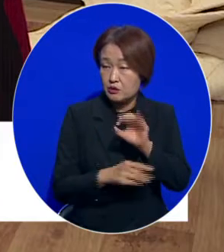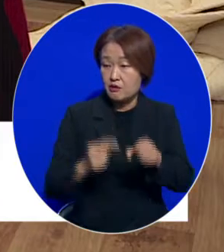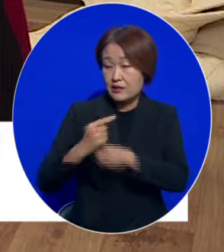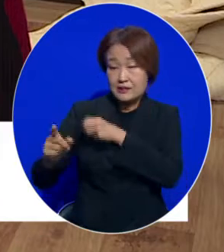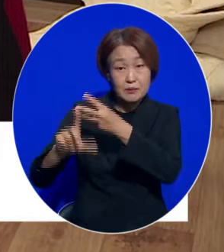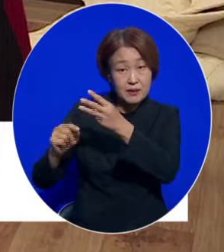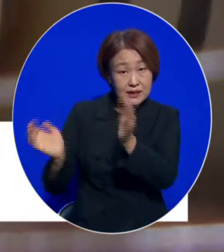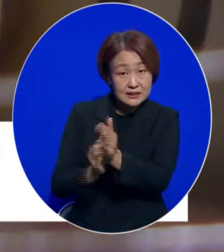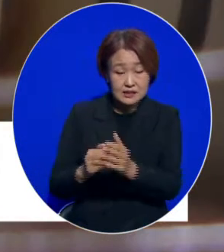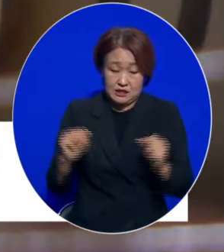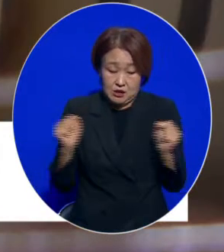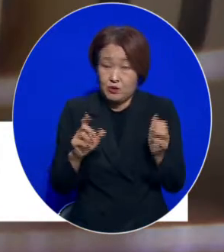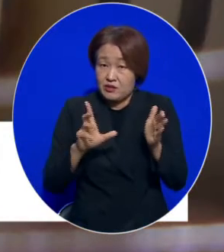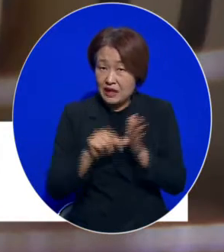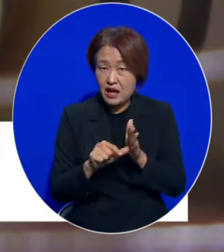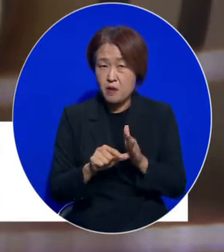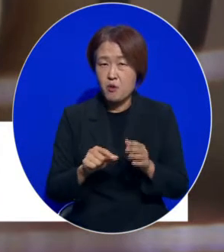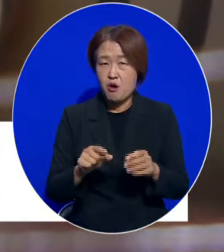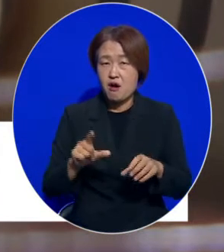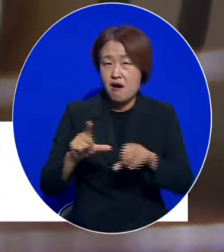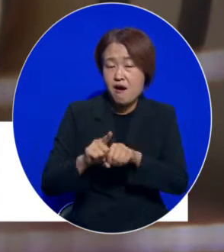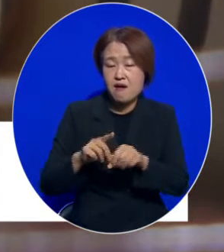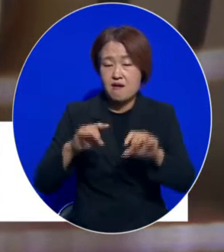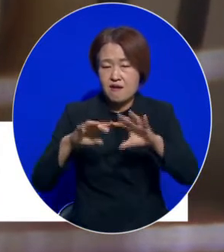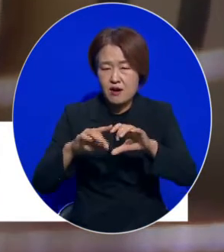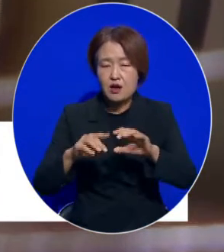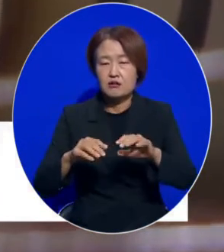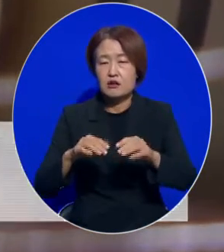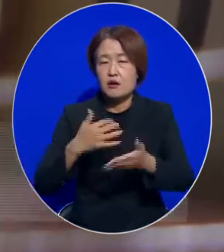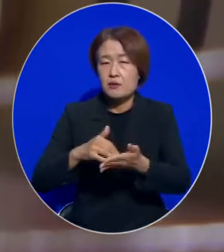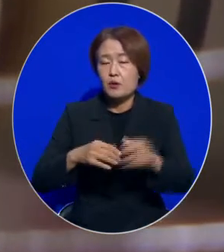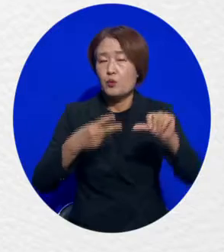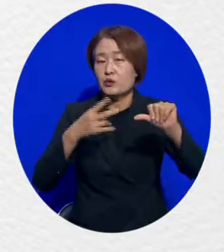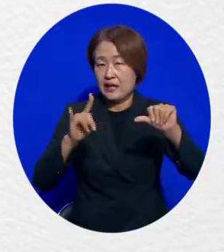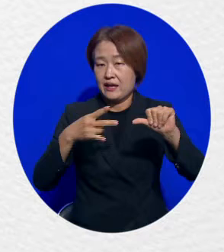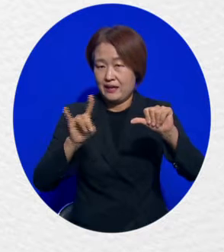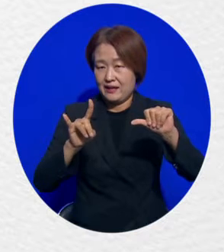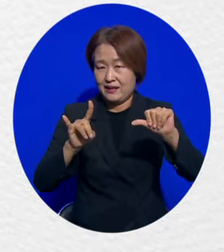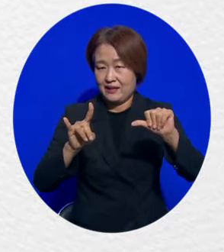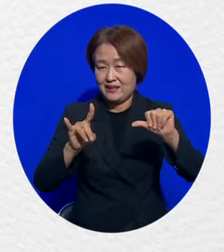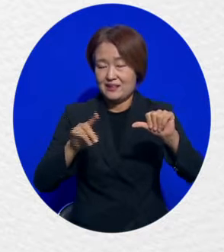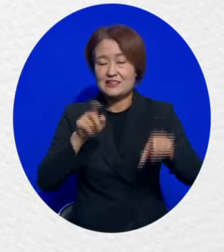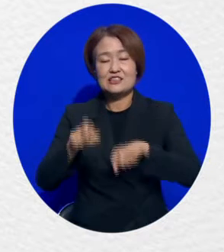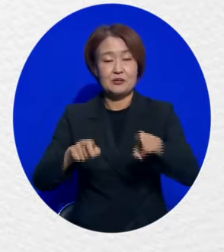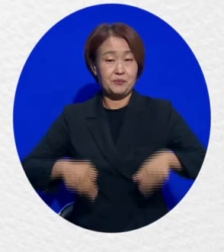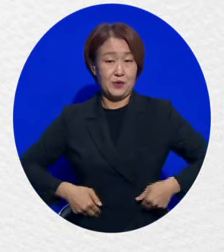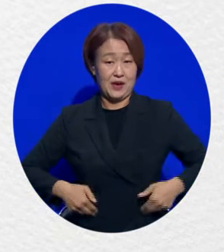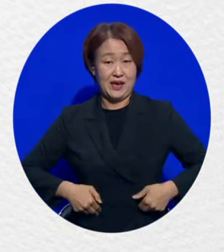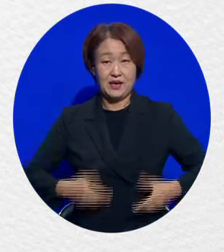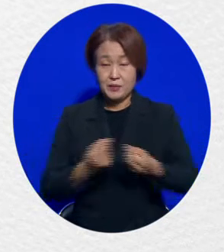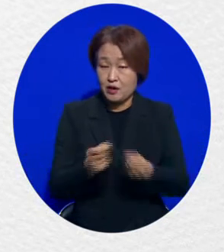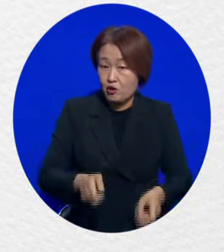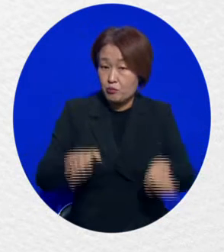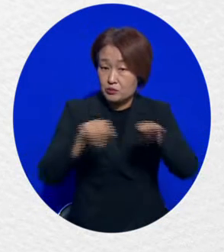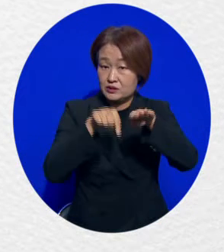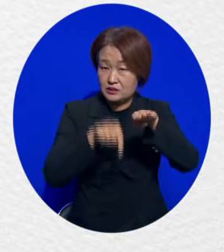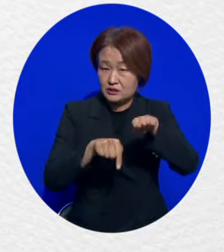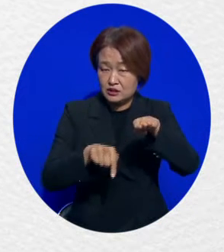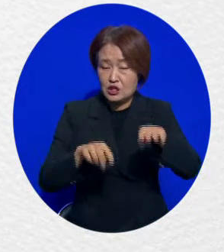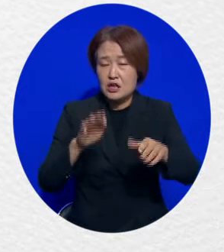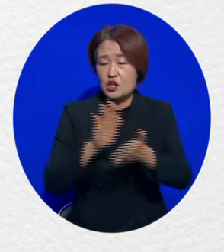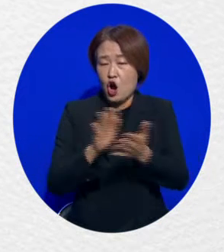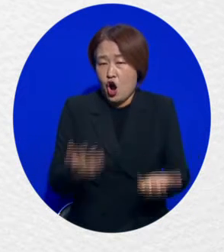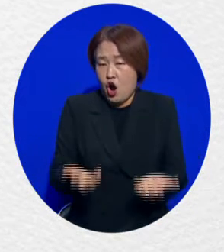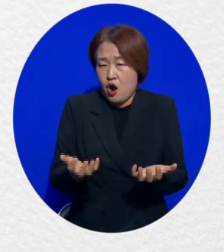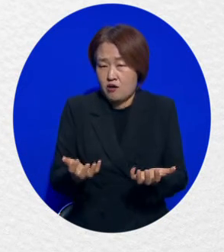3월까지 겨울철 에너지 절감 5대 실천 강령을 시행합니다. 건물 난방 온도를 18도에서 17도로